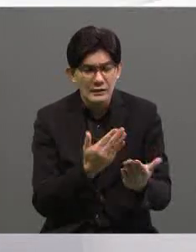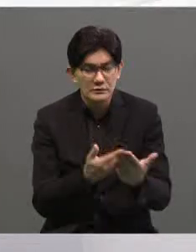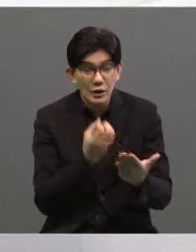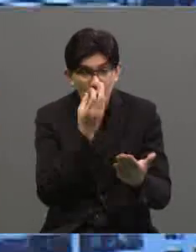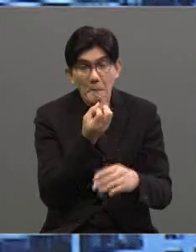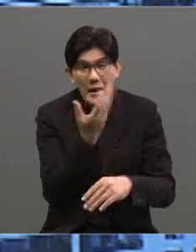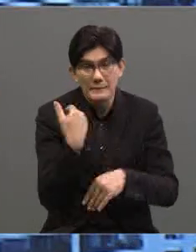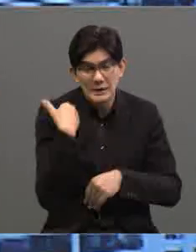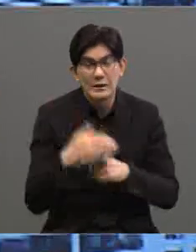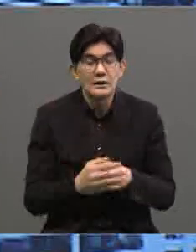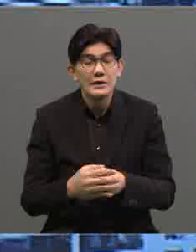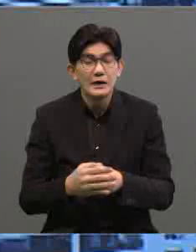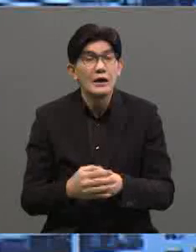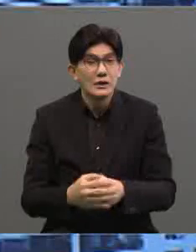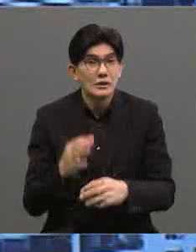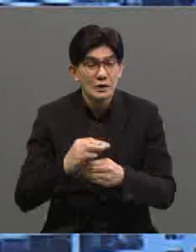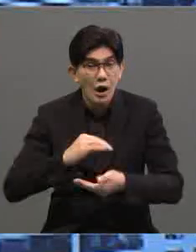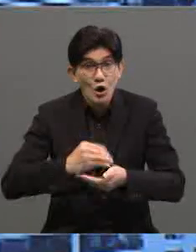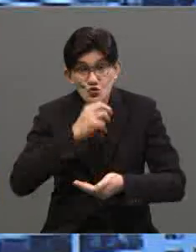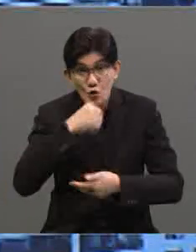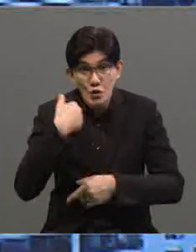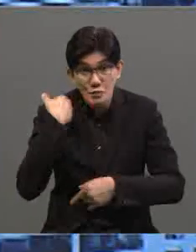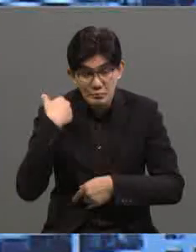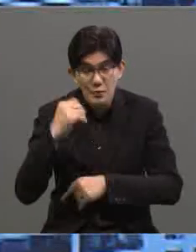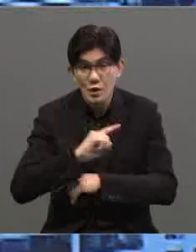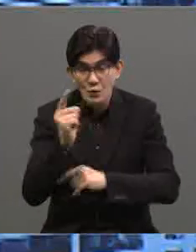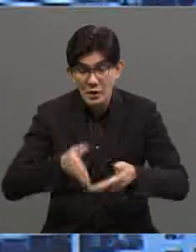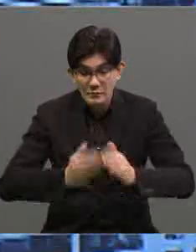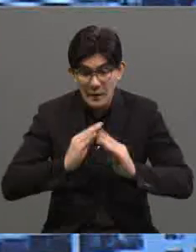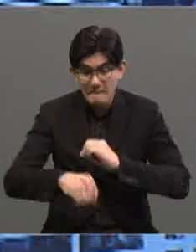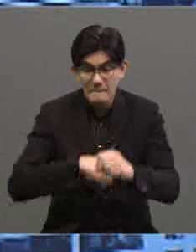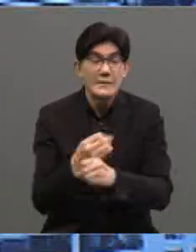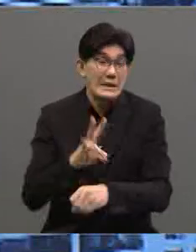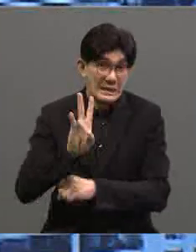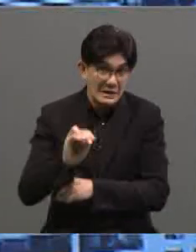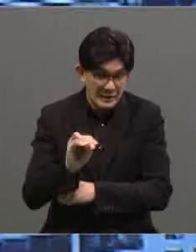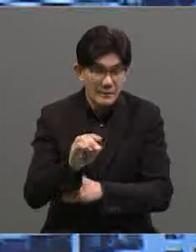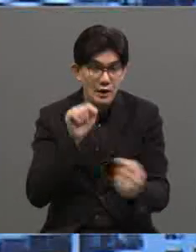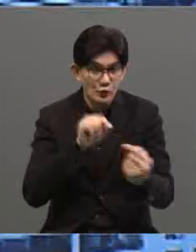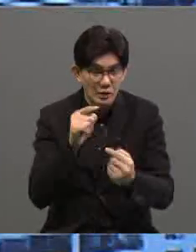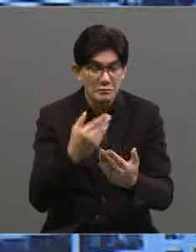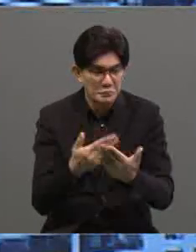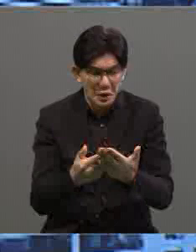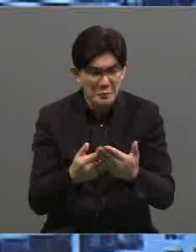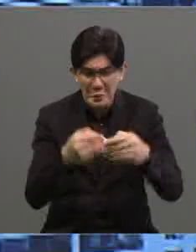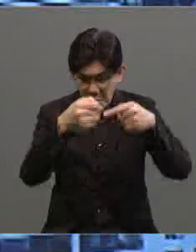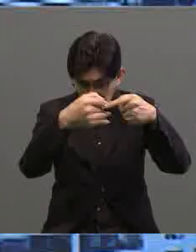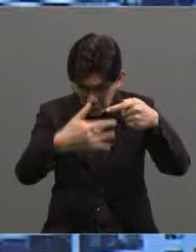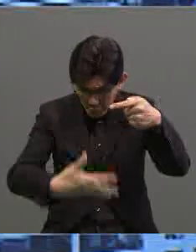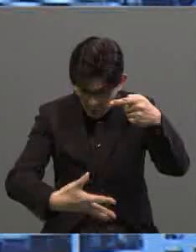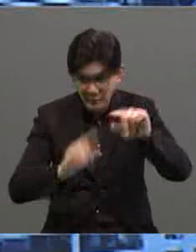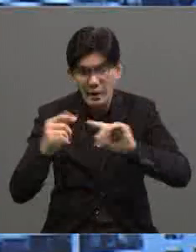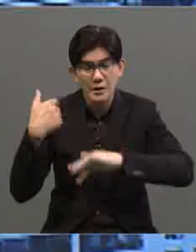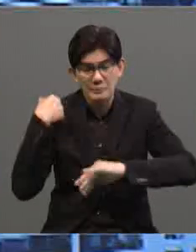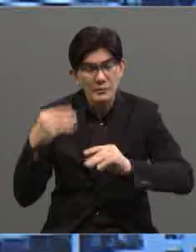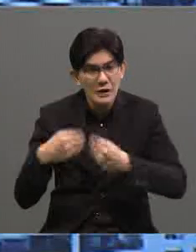าคารอาคารสงเคราะห์ค่ะเขามีการฉลองครบรอบวันสถาปนา70ปีด้วยการออกแพ็กเกจทางการเงินเพียบเลยเพื่อที่จะสนองนโย